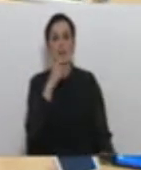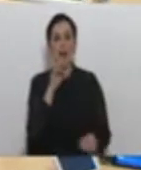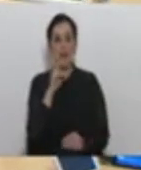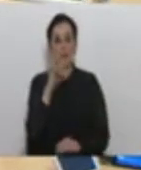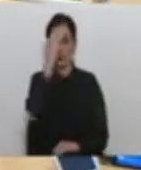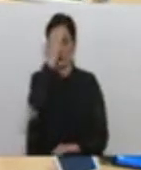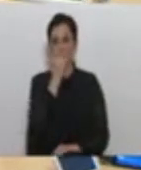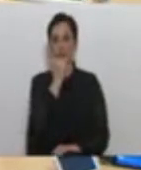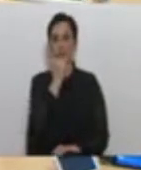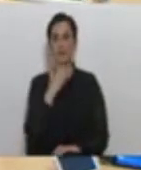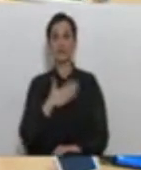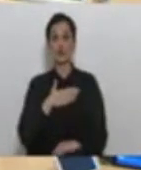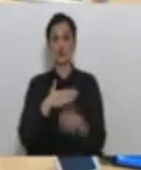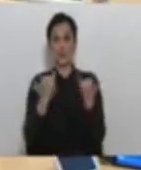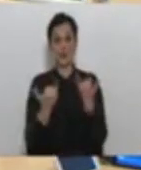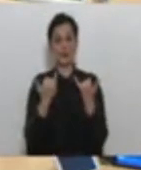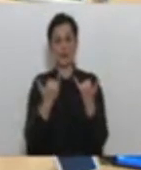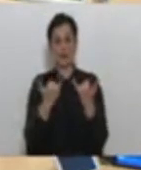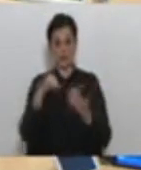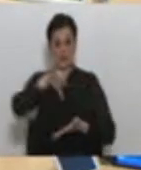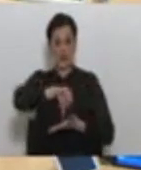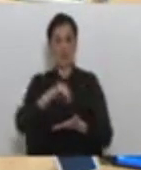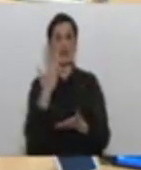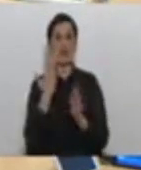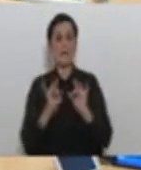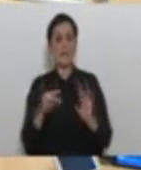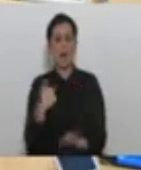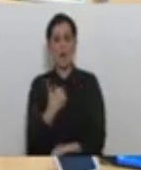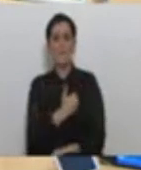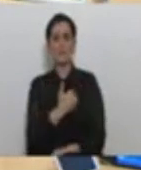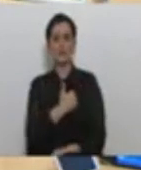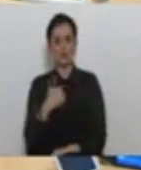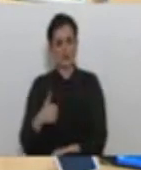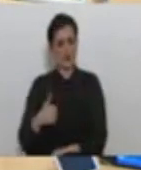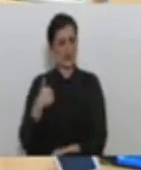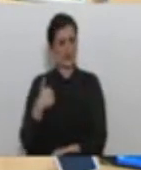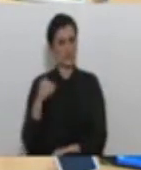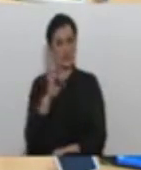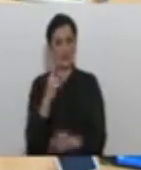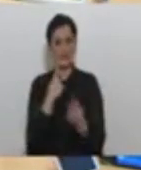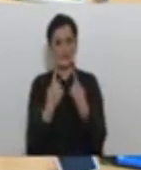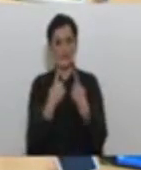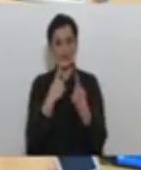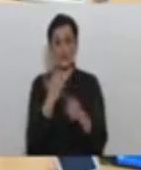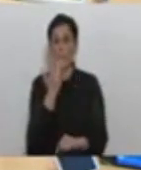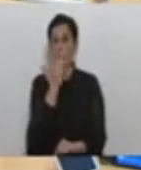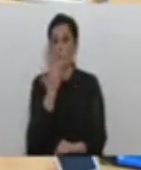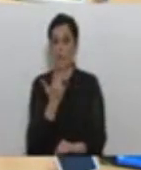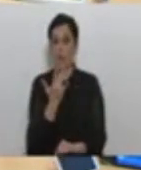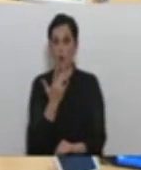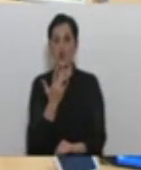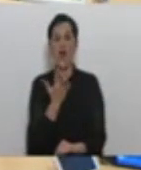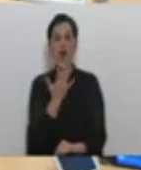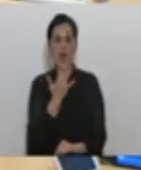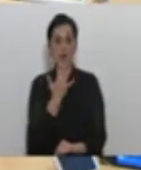მადლობთ. ჩემს დღევანდელ გამოსვლაში მე მსურს, რომ ღირსებაზე ვისაუბრო. პოლიტიკურ, ეროვნულ